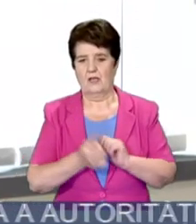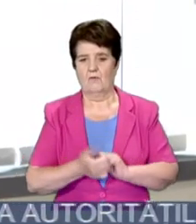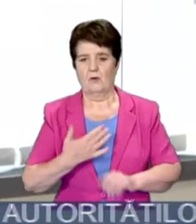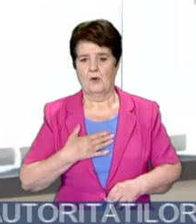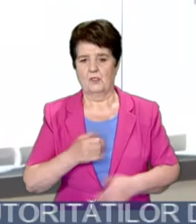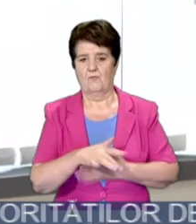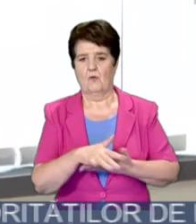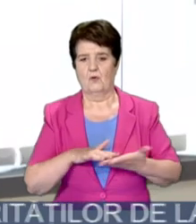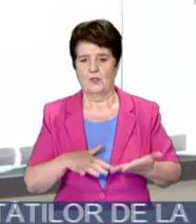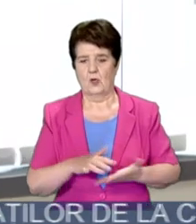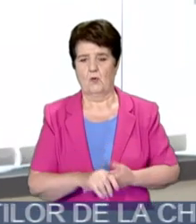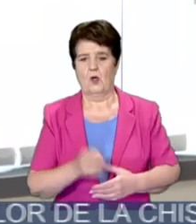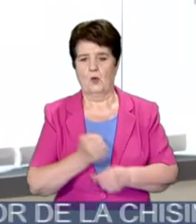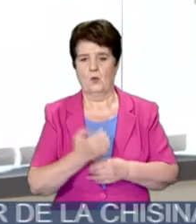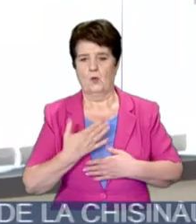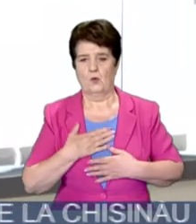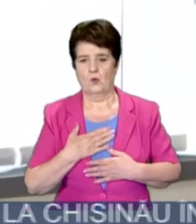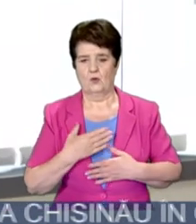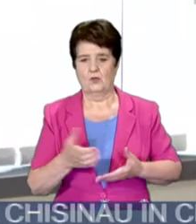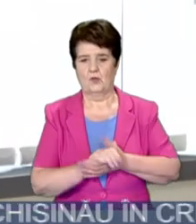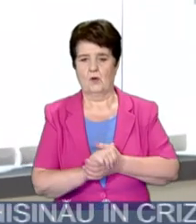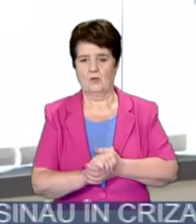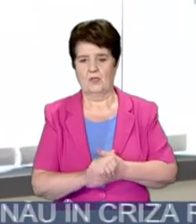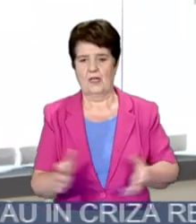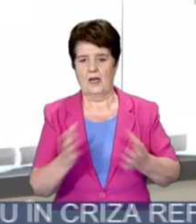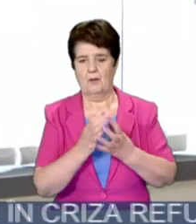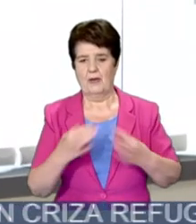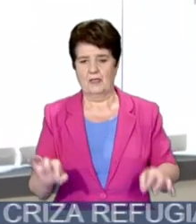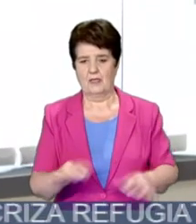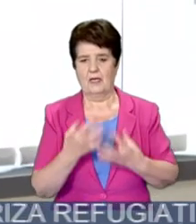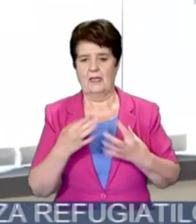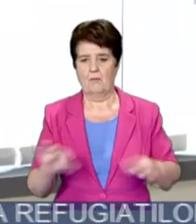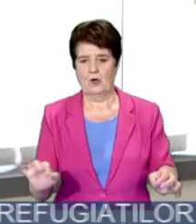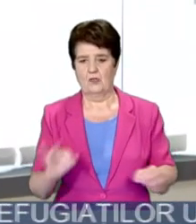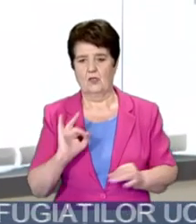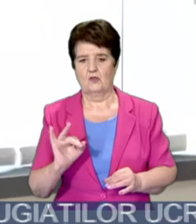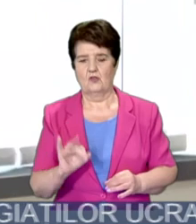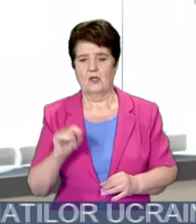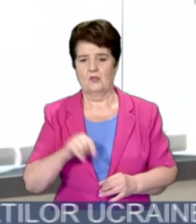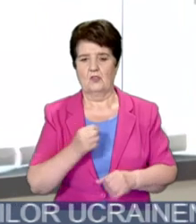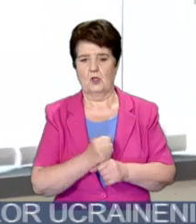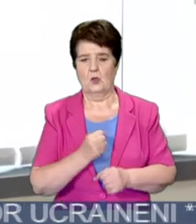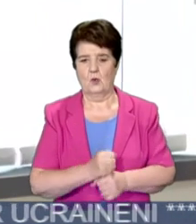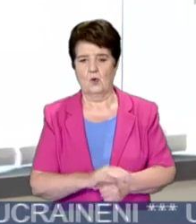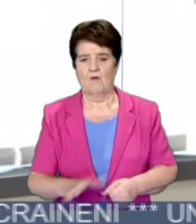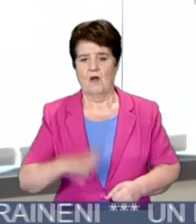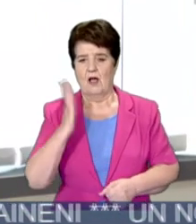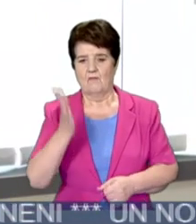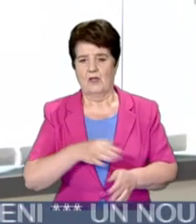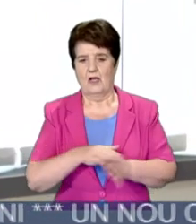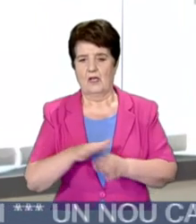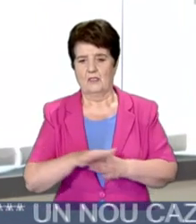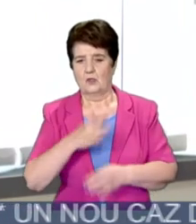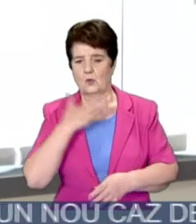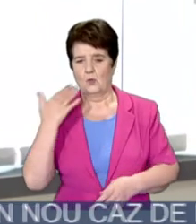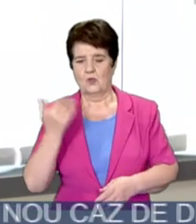Vom continua lucrul nostru de consolidare a libertății, a democrației și, evident, acest lucru va fi realizat cu mult